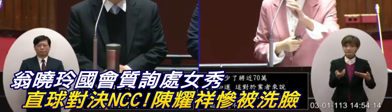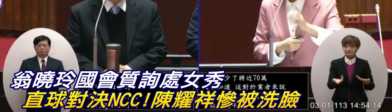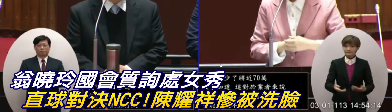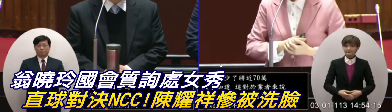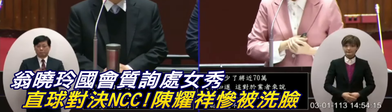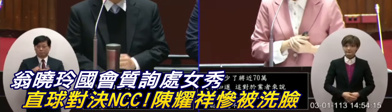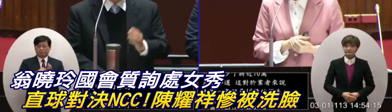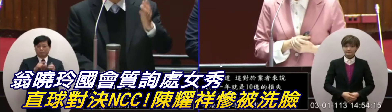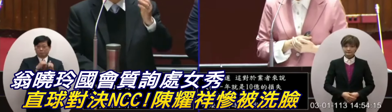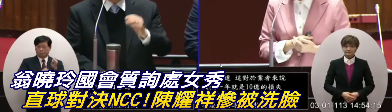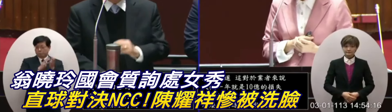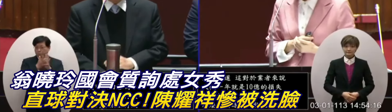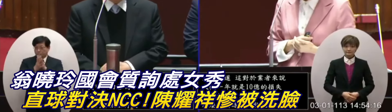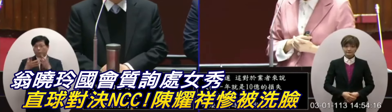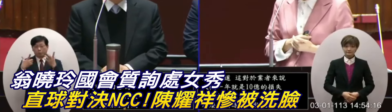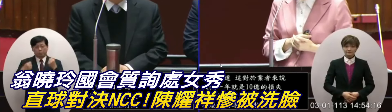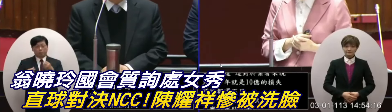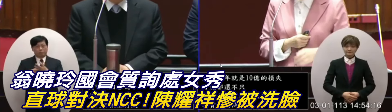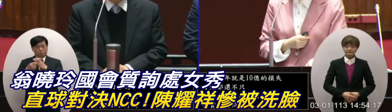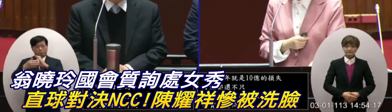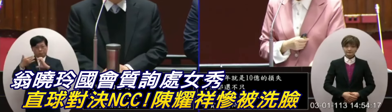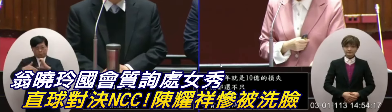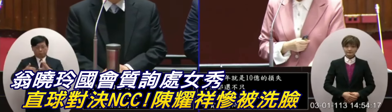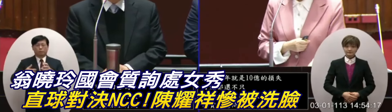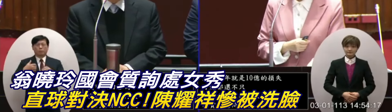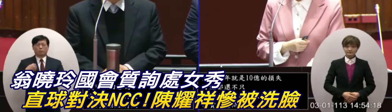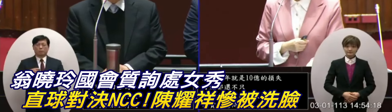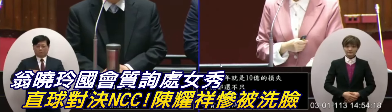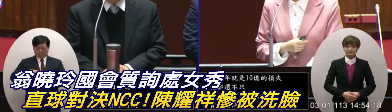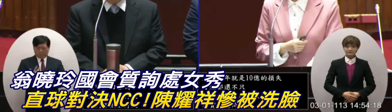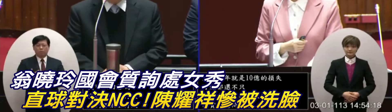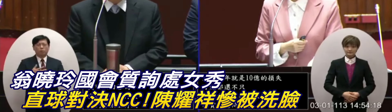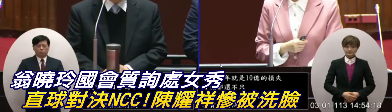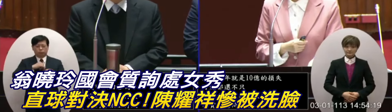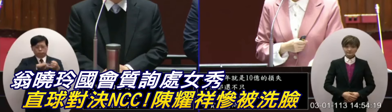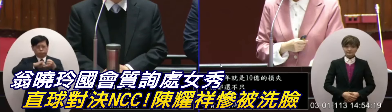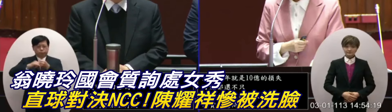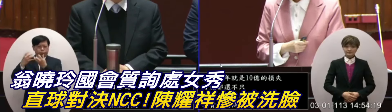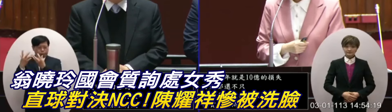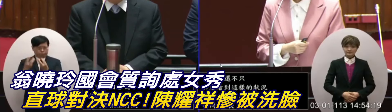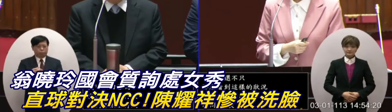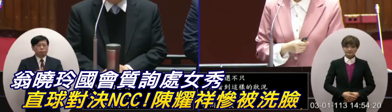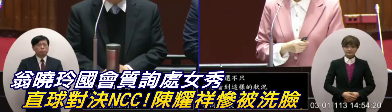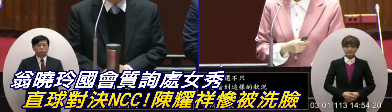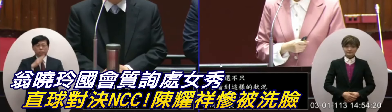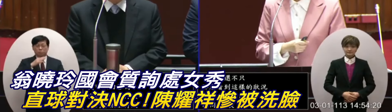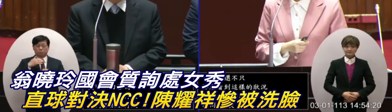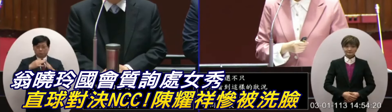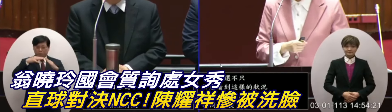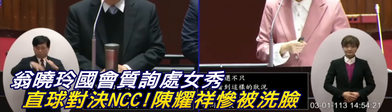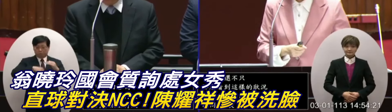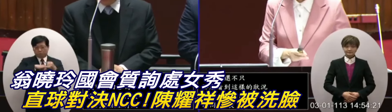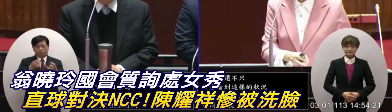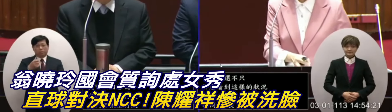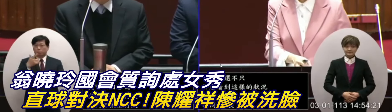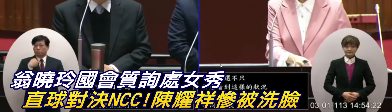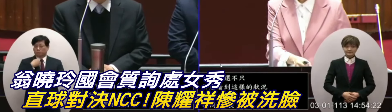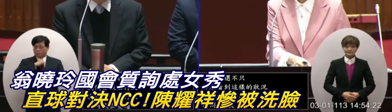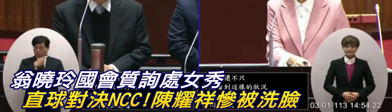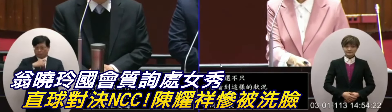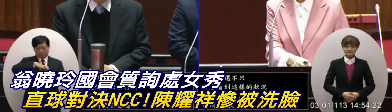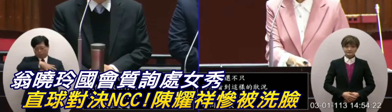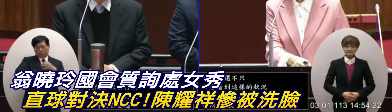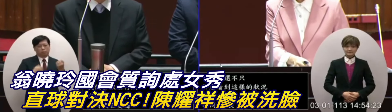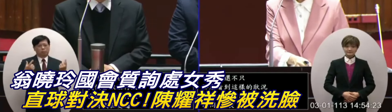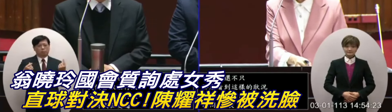时代在变迁，所以有线电视自然而然的就会订户率会下降，家庭普及率会下降，这不止在台湾，全